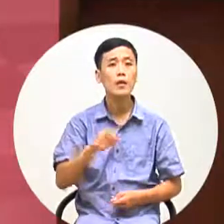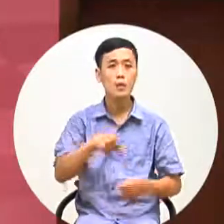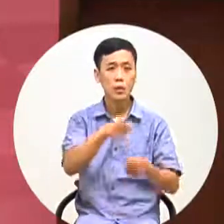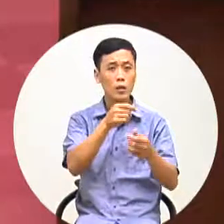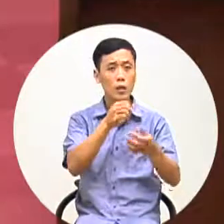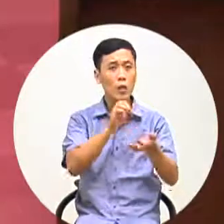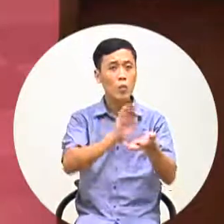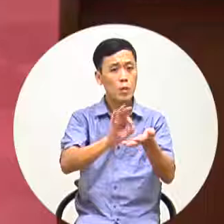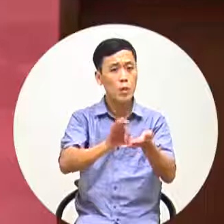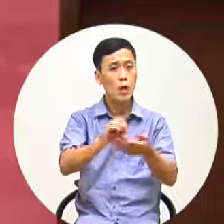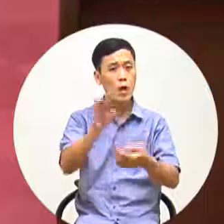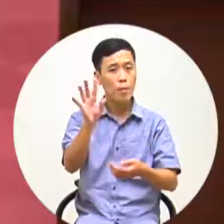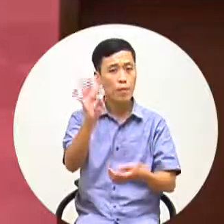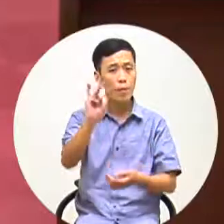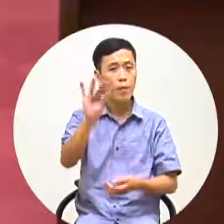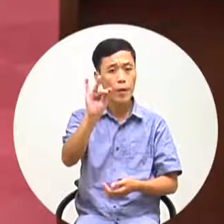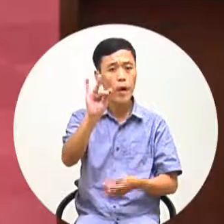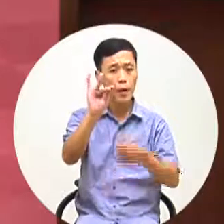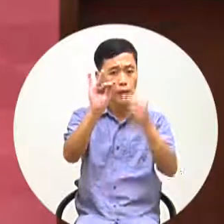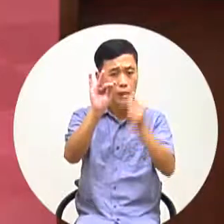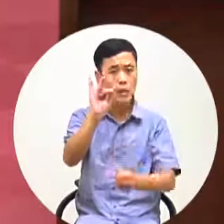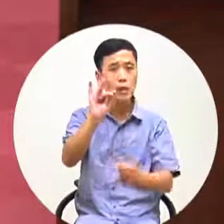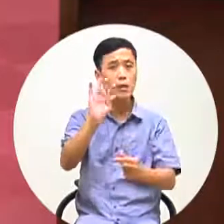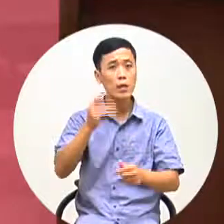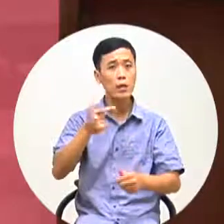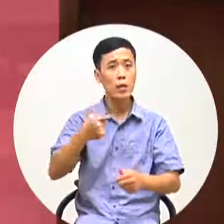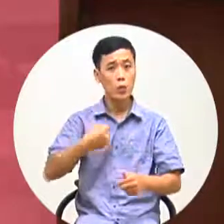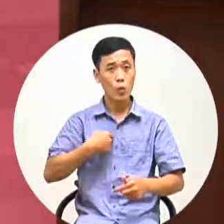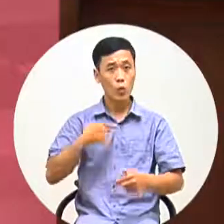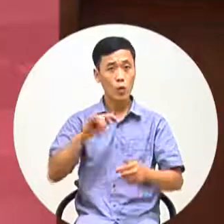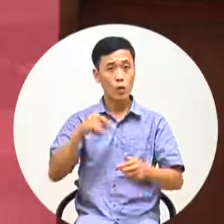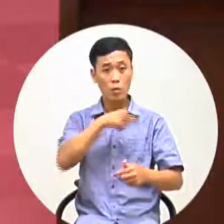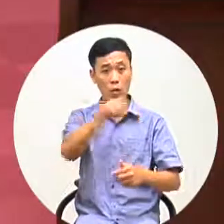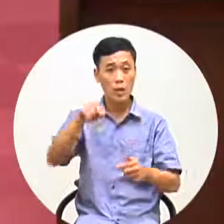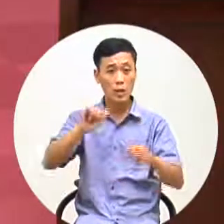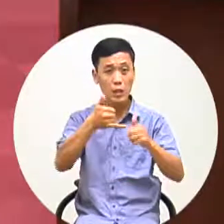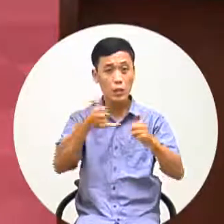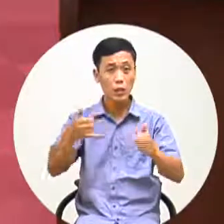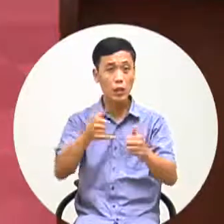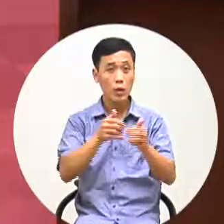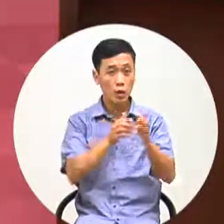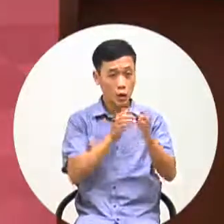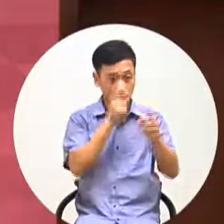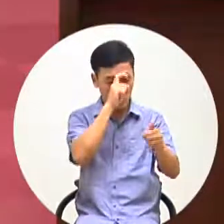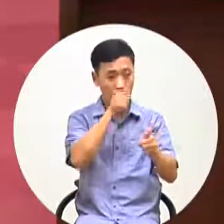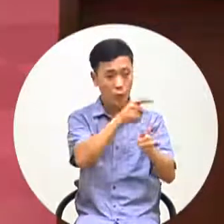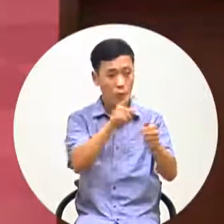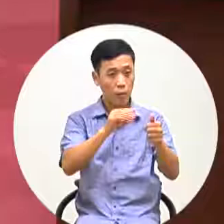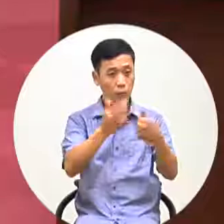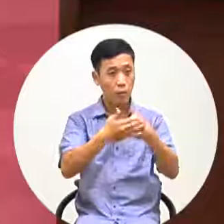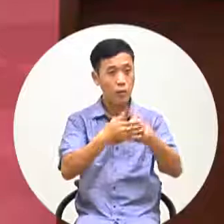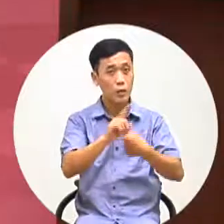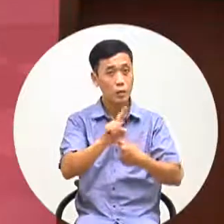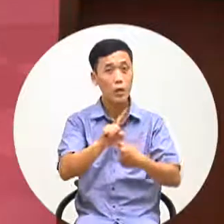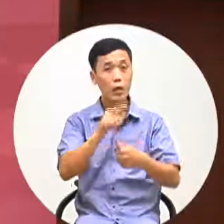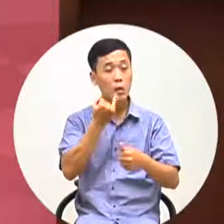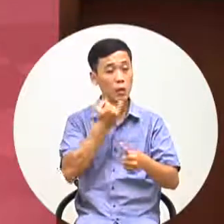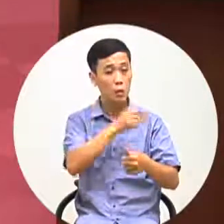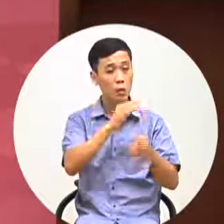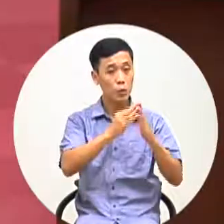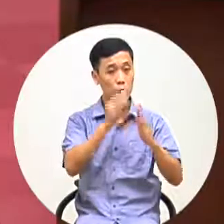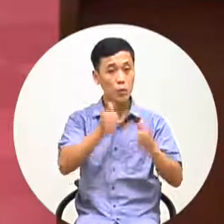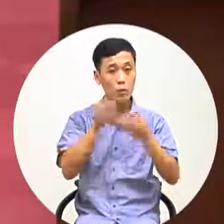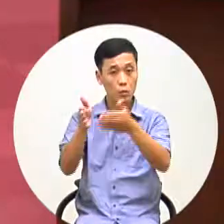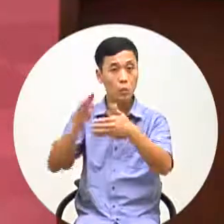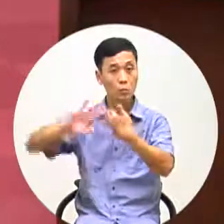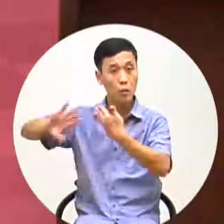员。澄清我自己个人的，有可能赵局长对别的议员哦特别厚爱，有给他们更多的